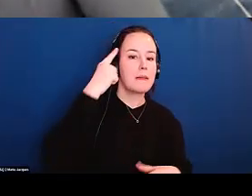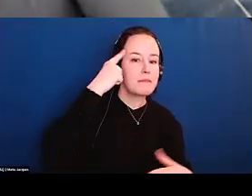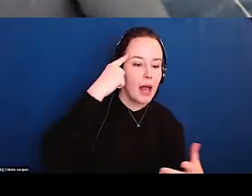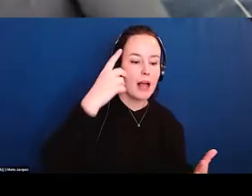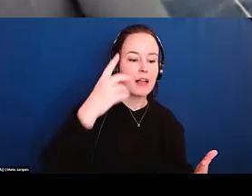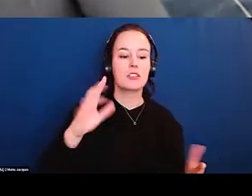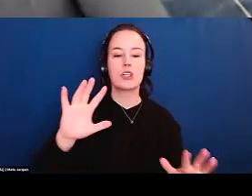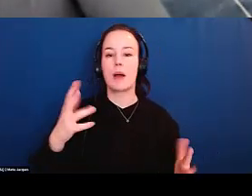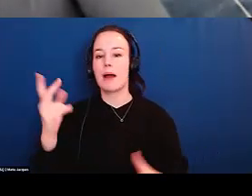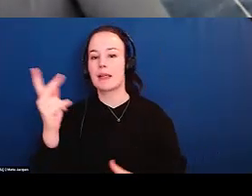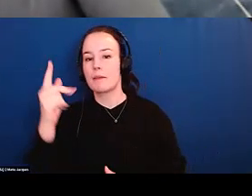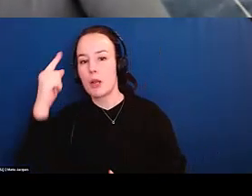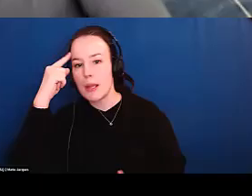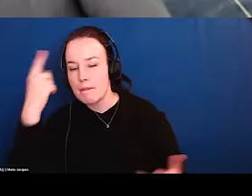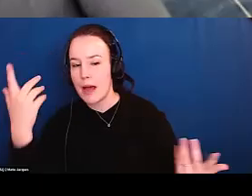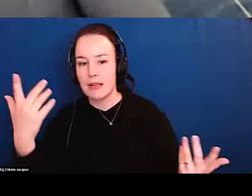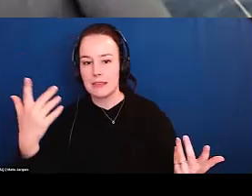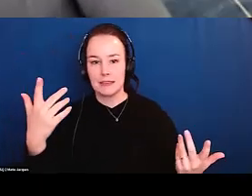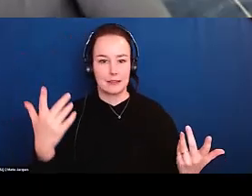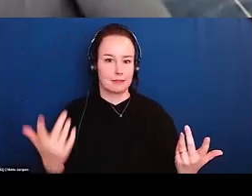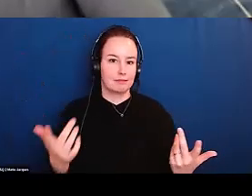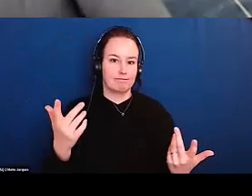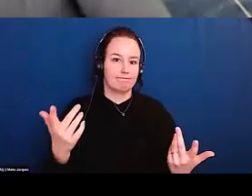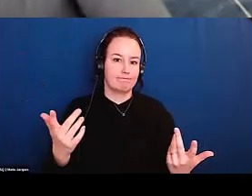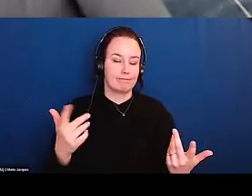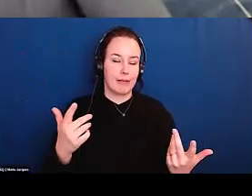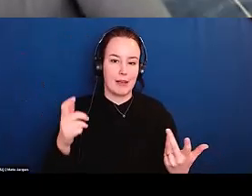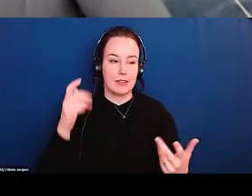Donc, il faut vraiment poser ces questions,